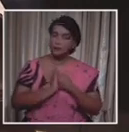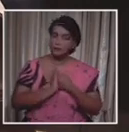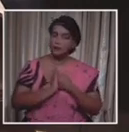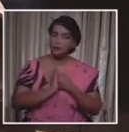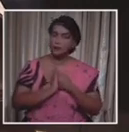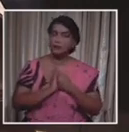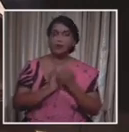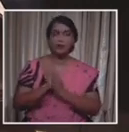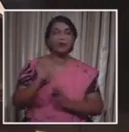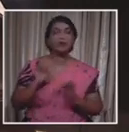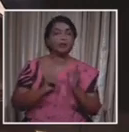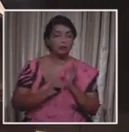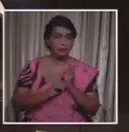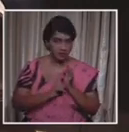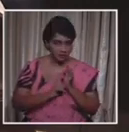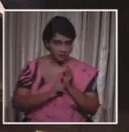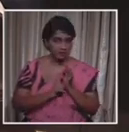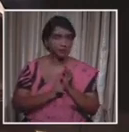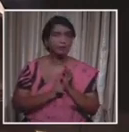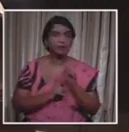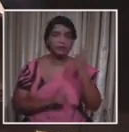ගරු මන්ත්‍රීවරුනි,